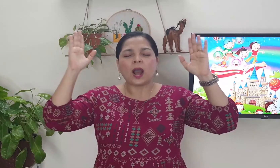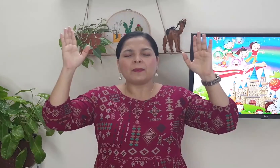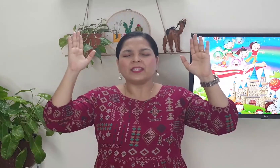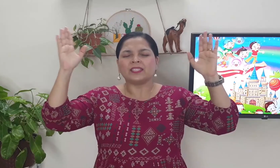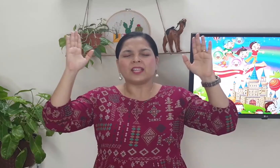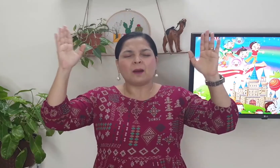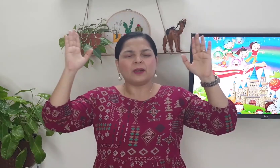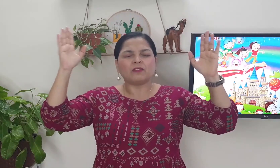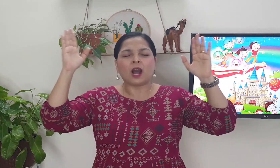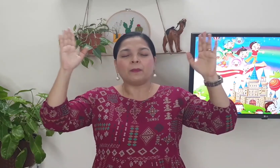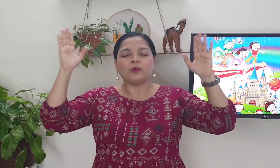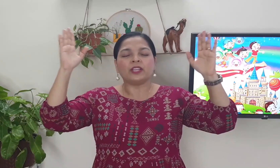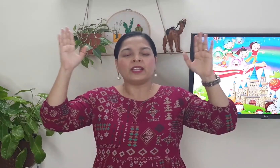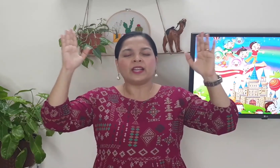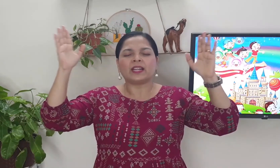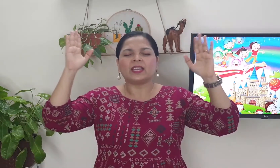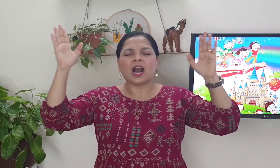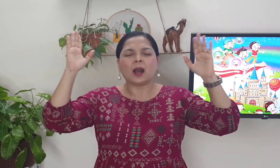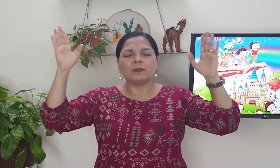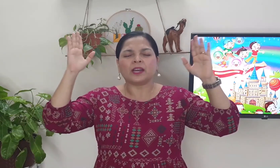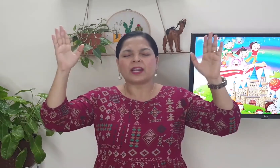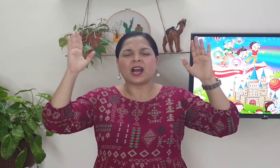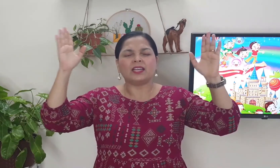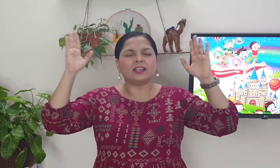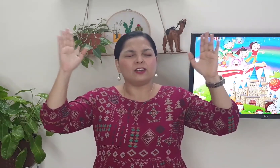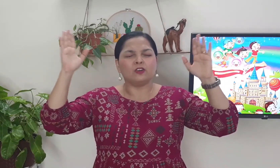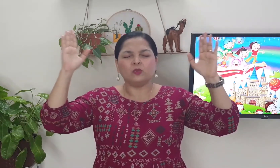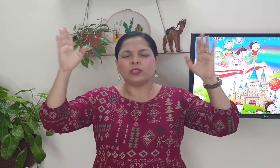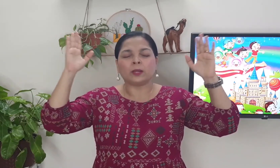धन्यवाद पिता परमेश्वर.